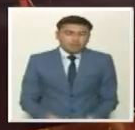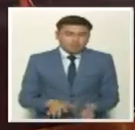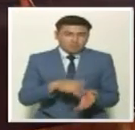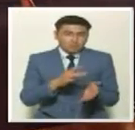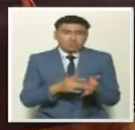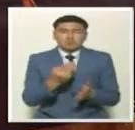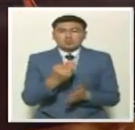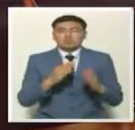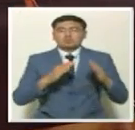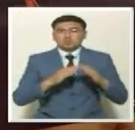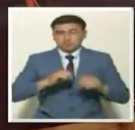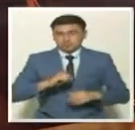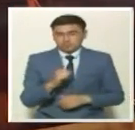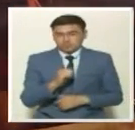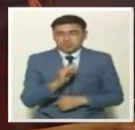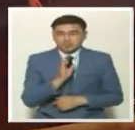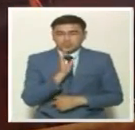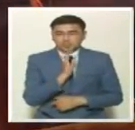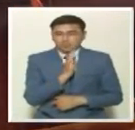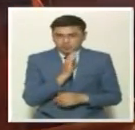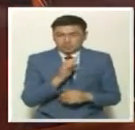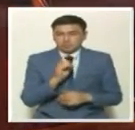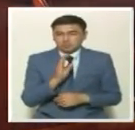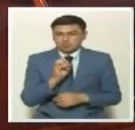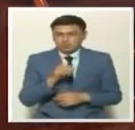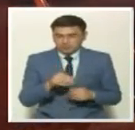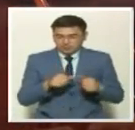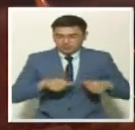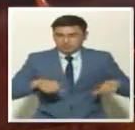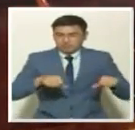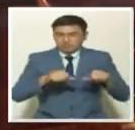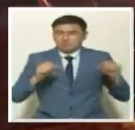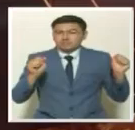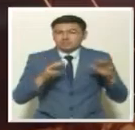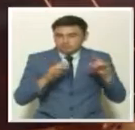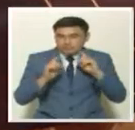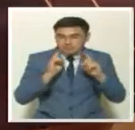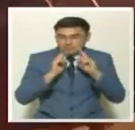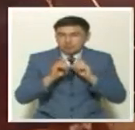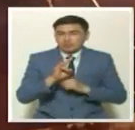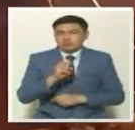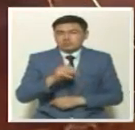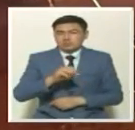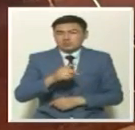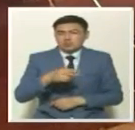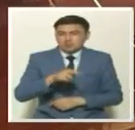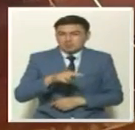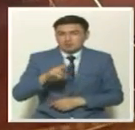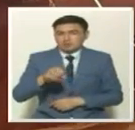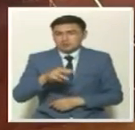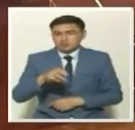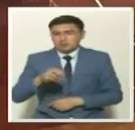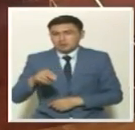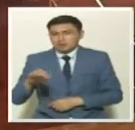Ақтаудағы достық үйінде аналар кеңесінің отырысы өтті. Іс-шарада парламент мәжілісінің депутаты Наталья Дементьева өңірдің дамуына үлес қосып жүрген